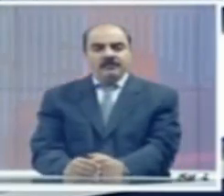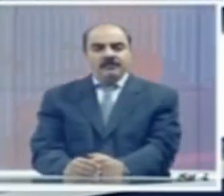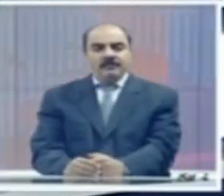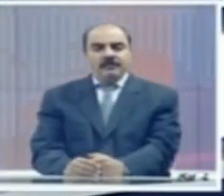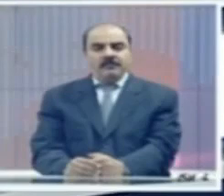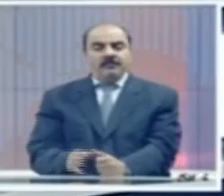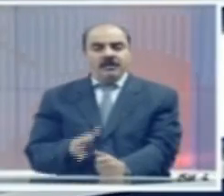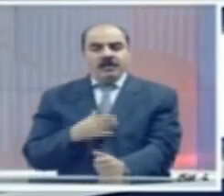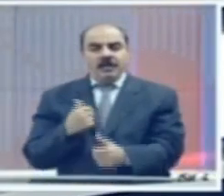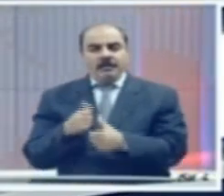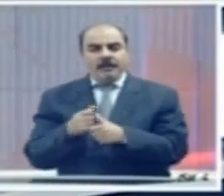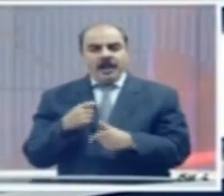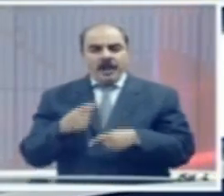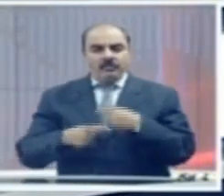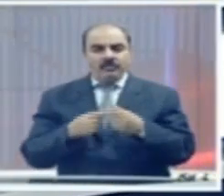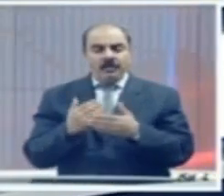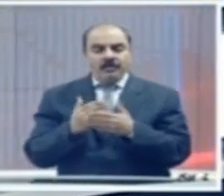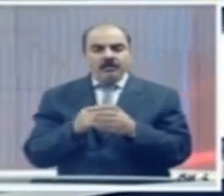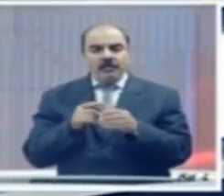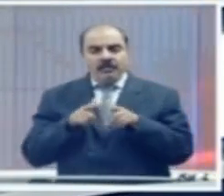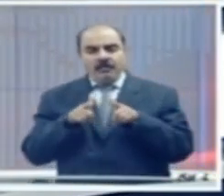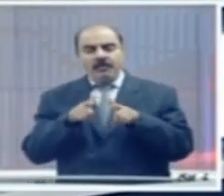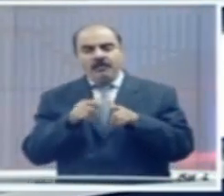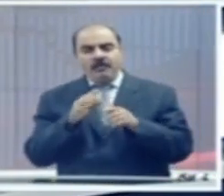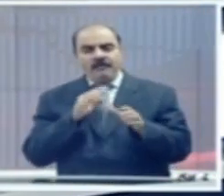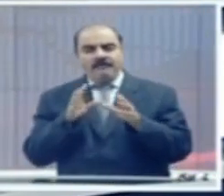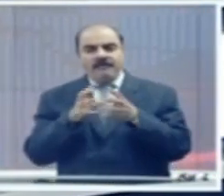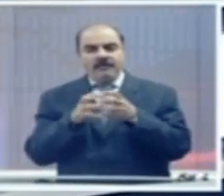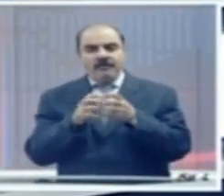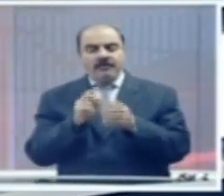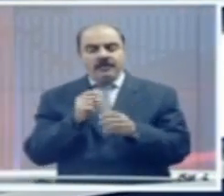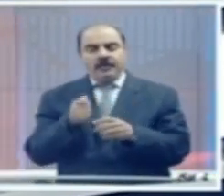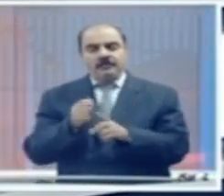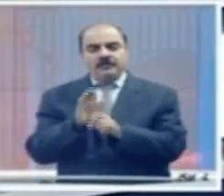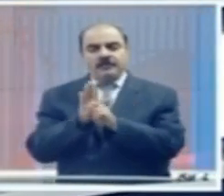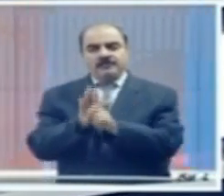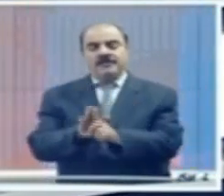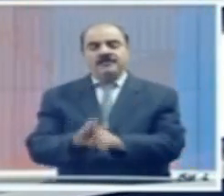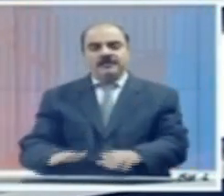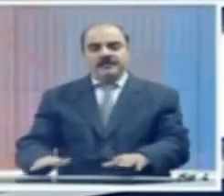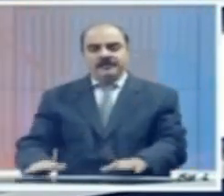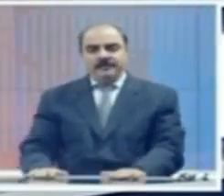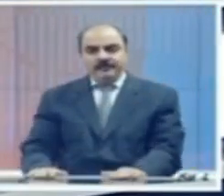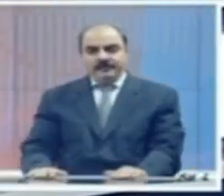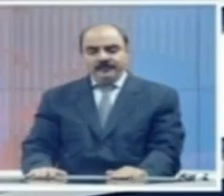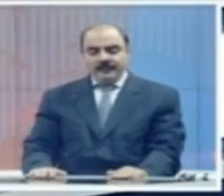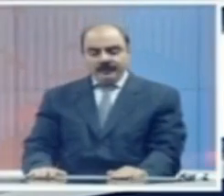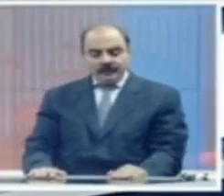ودائما يمكنكم متابعتنا عبر مسبيرو.eg. إلى اللقاء. شكرا لكم.